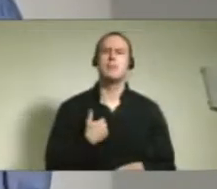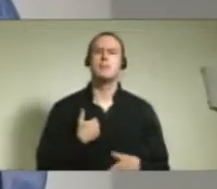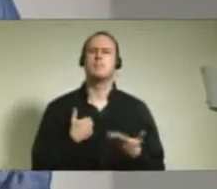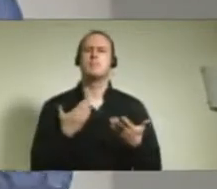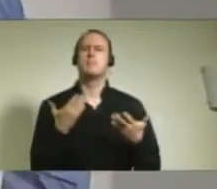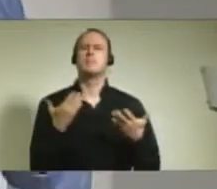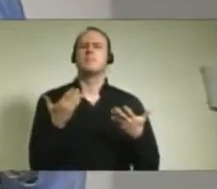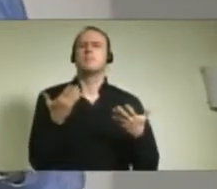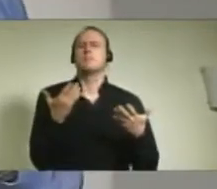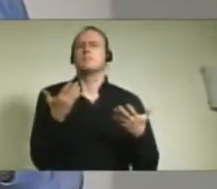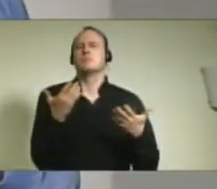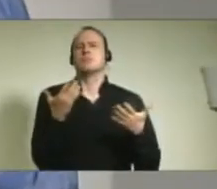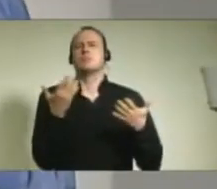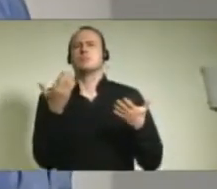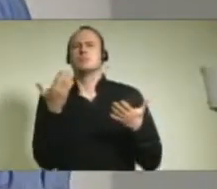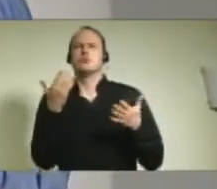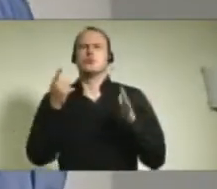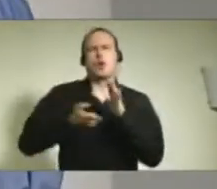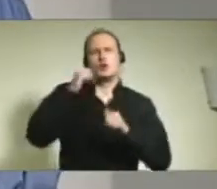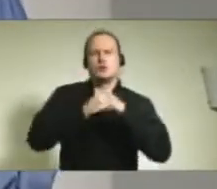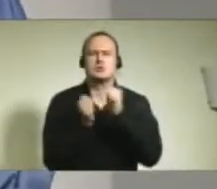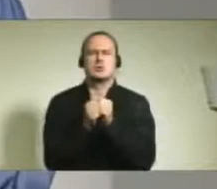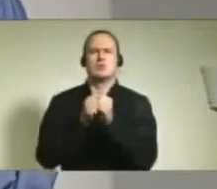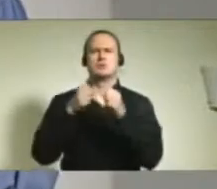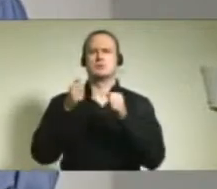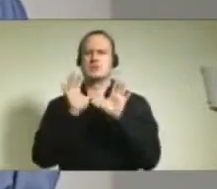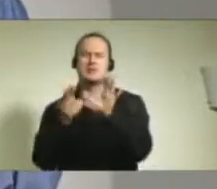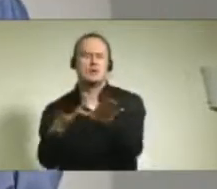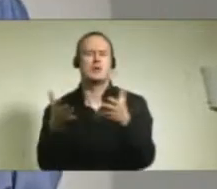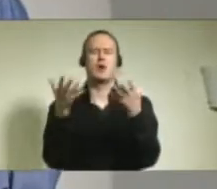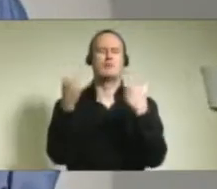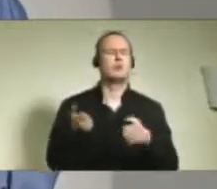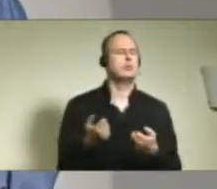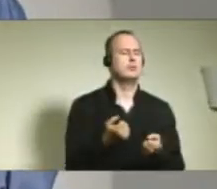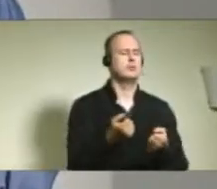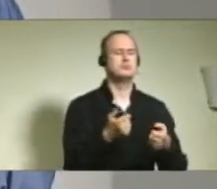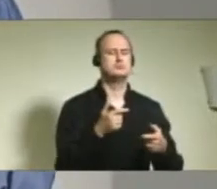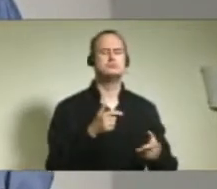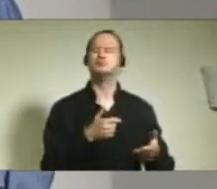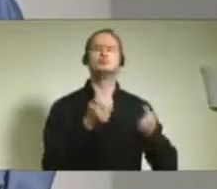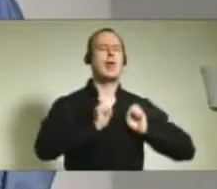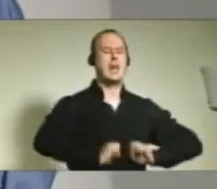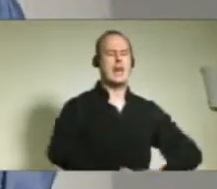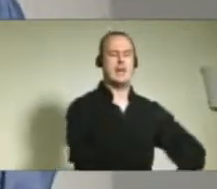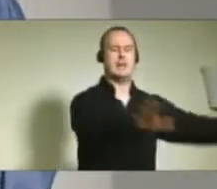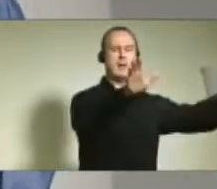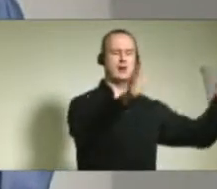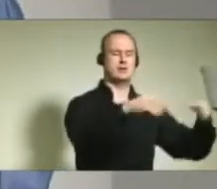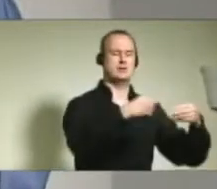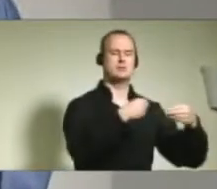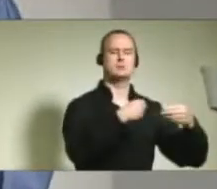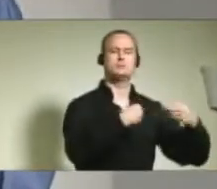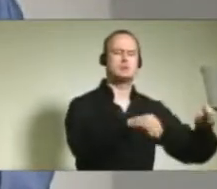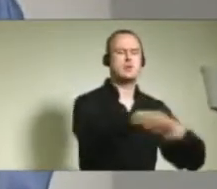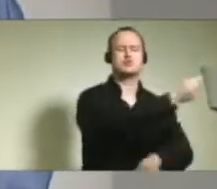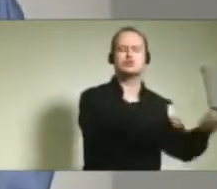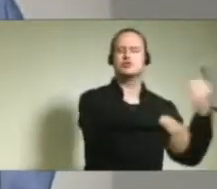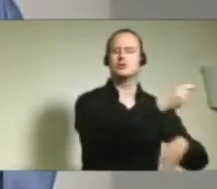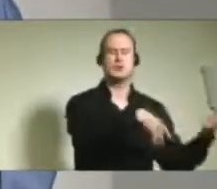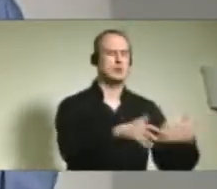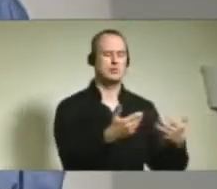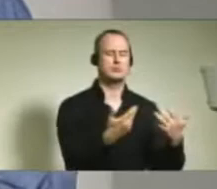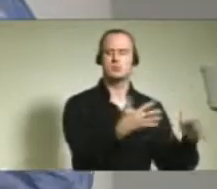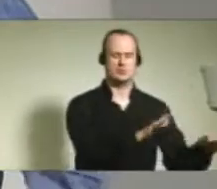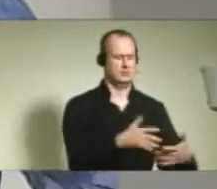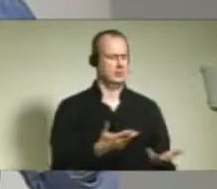voulions justement nous battre contre le libéralisme corporatif. On s'est dit, bon, la démocratie est attaquée,